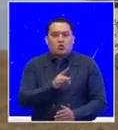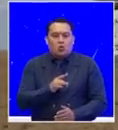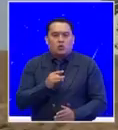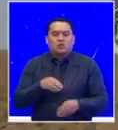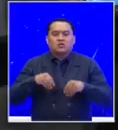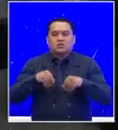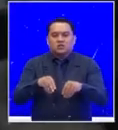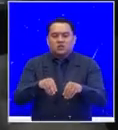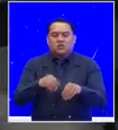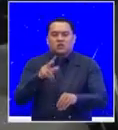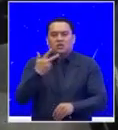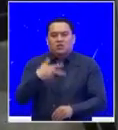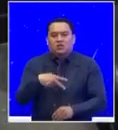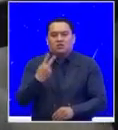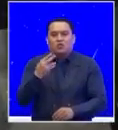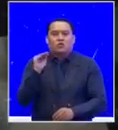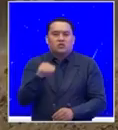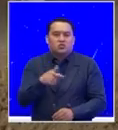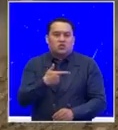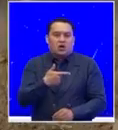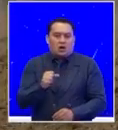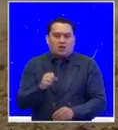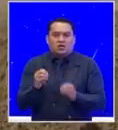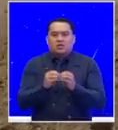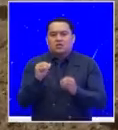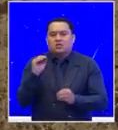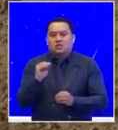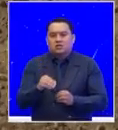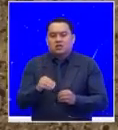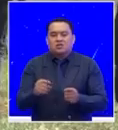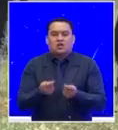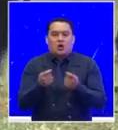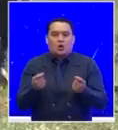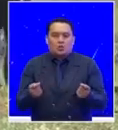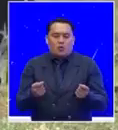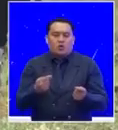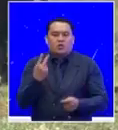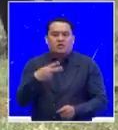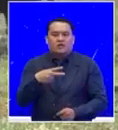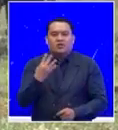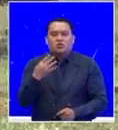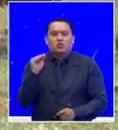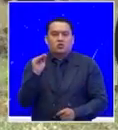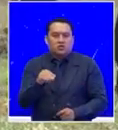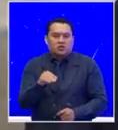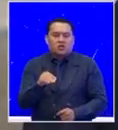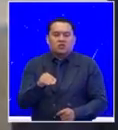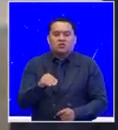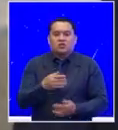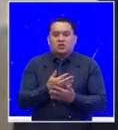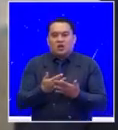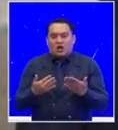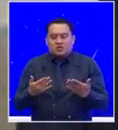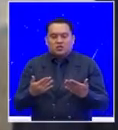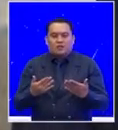будет засеяно около 32 тысяч гектаров. 10 тысяч отведено под зерновые и порядка 24 тысяч под масличные и